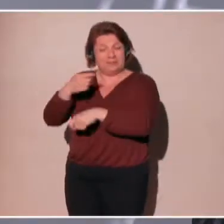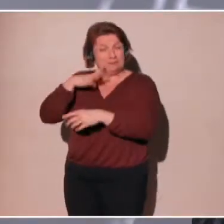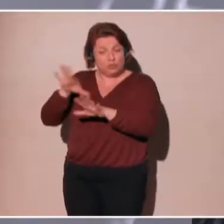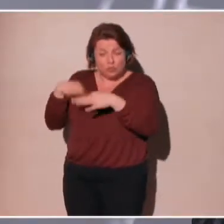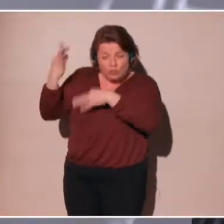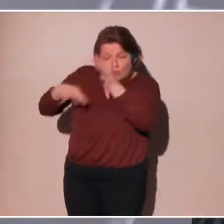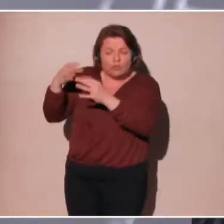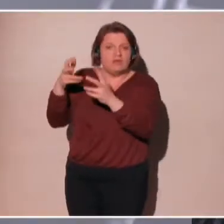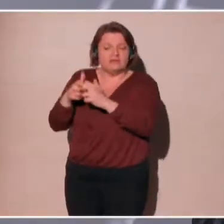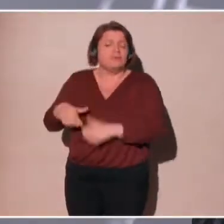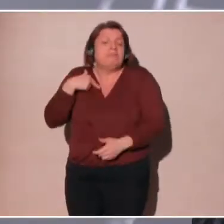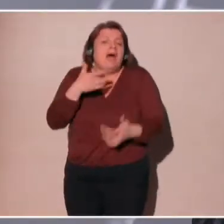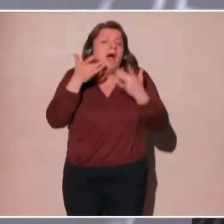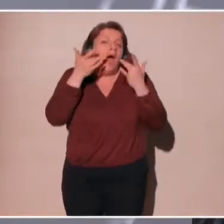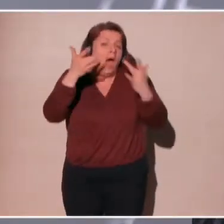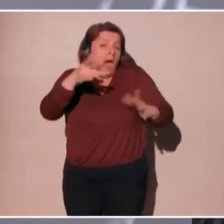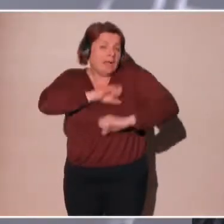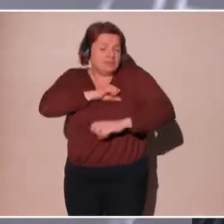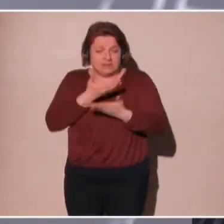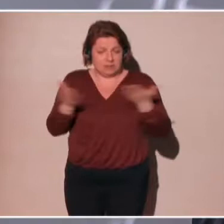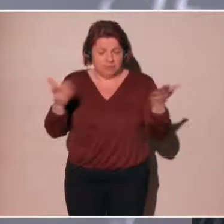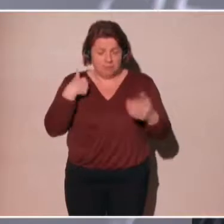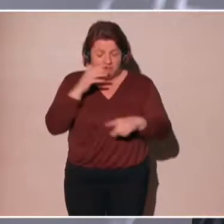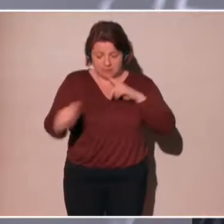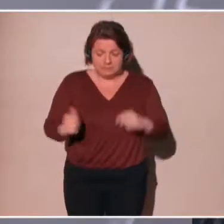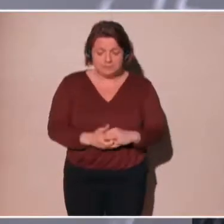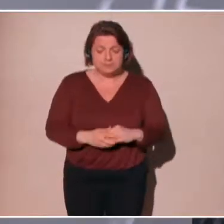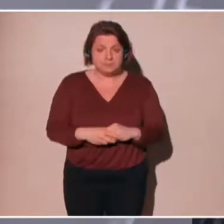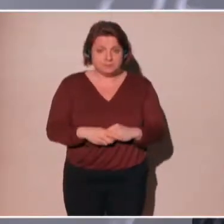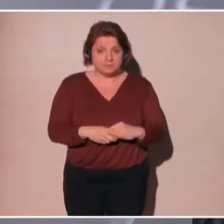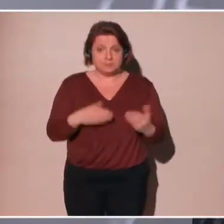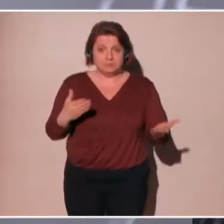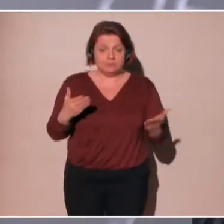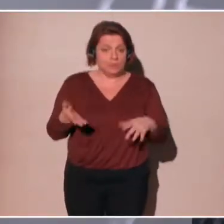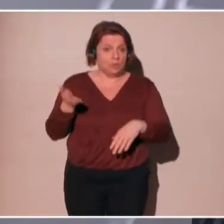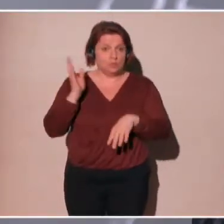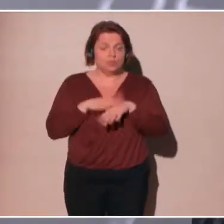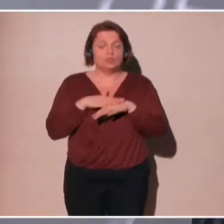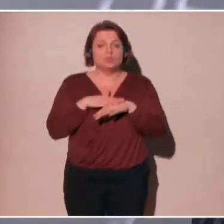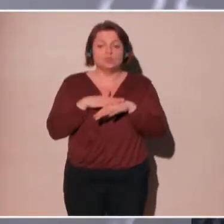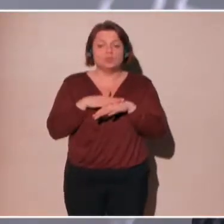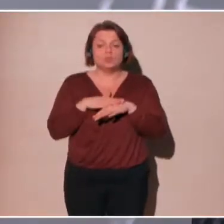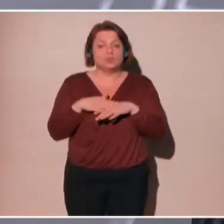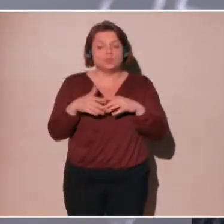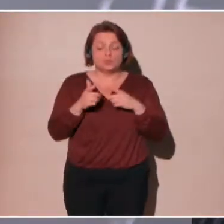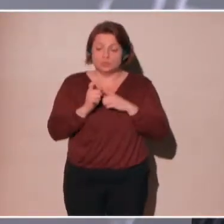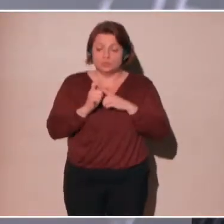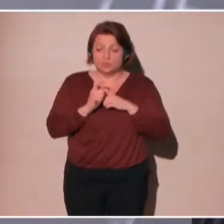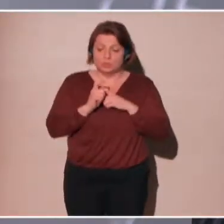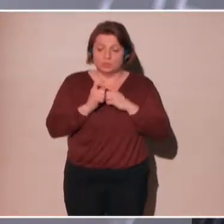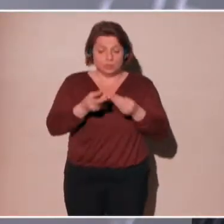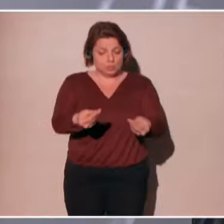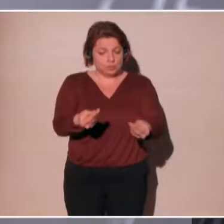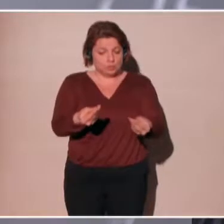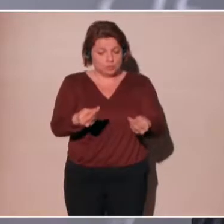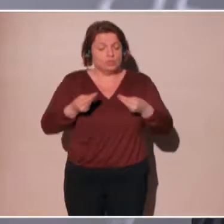donc cette petite expérience très simple. Et ça a permis finalement d'un peu anticiper la